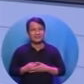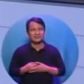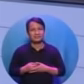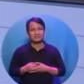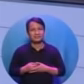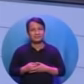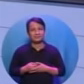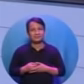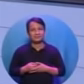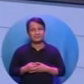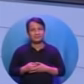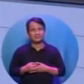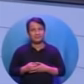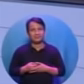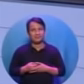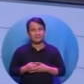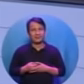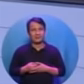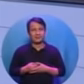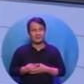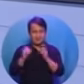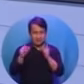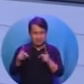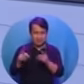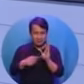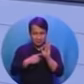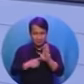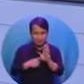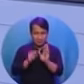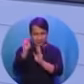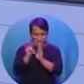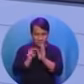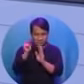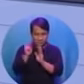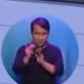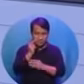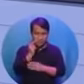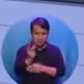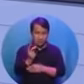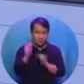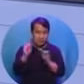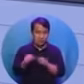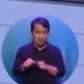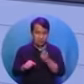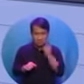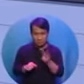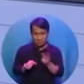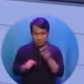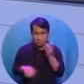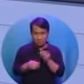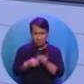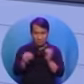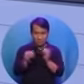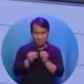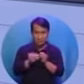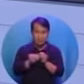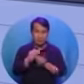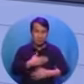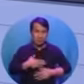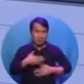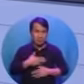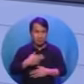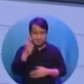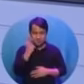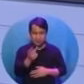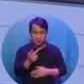mga kapatid, meron kami ipapakitang video sa inyo na tiyak, kayo po ay matutuwa, masasayahan,